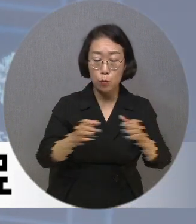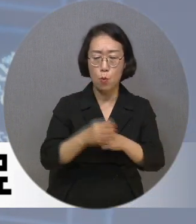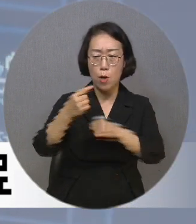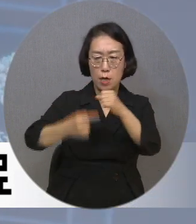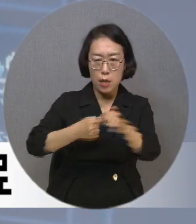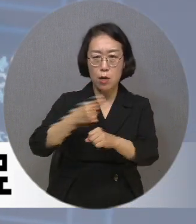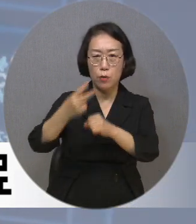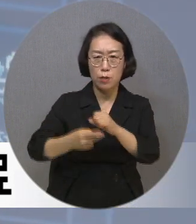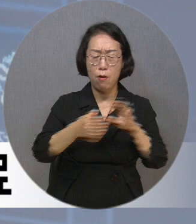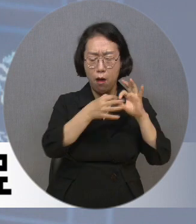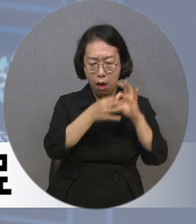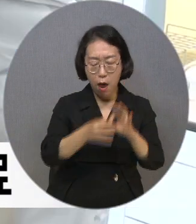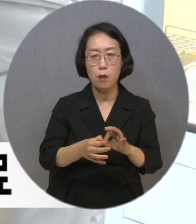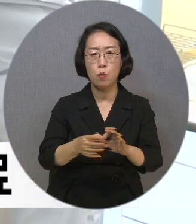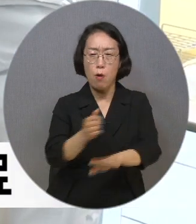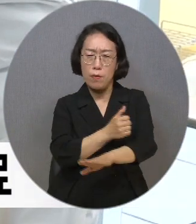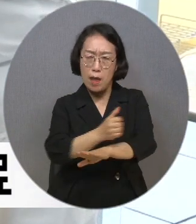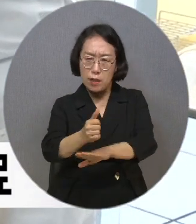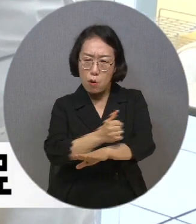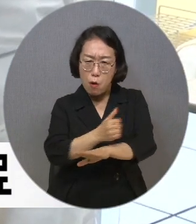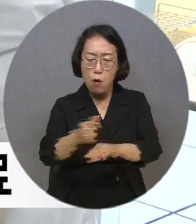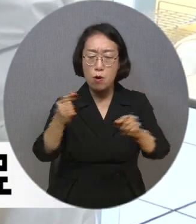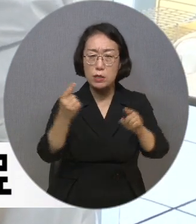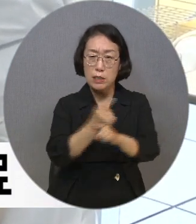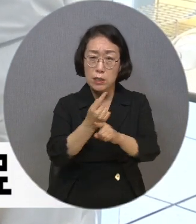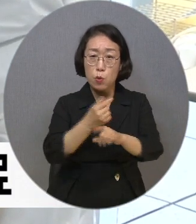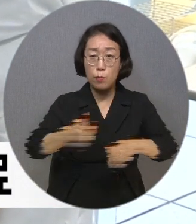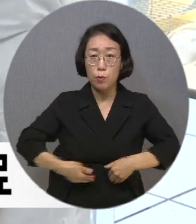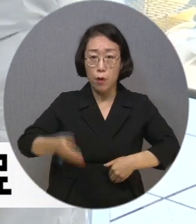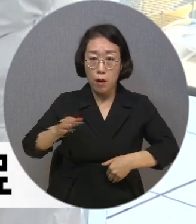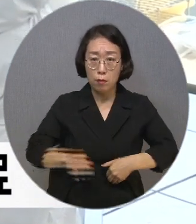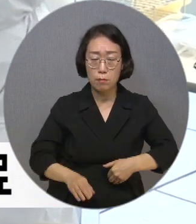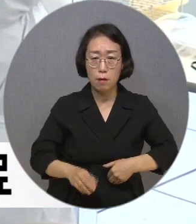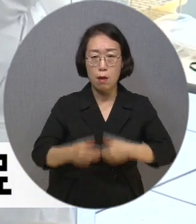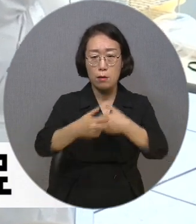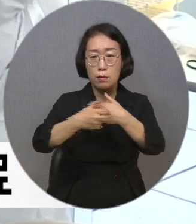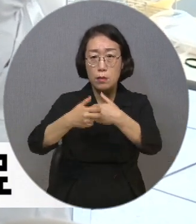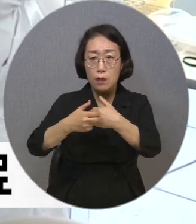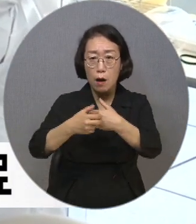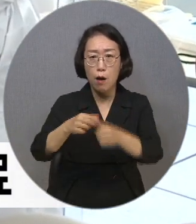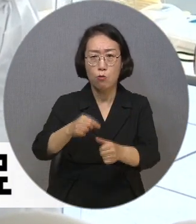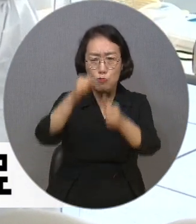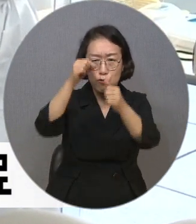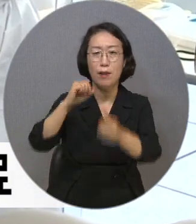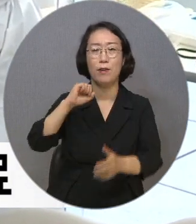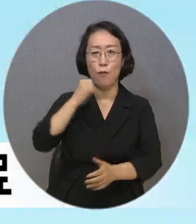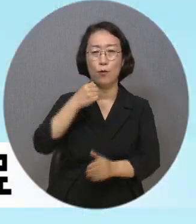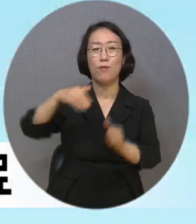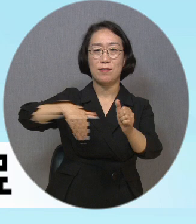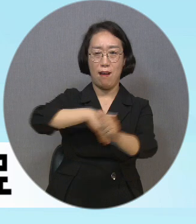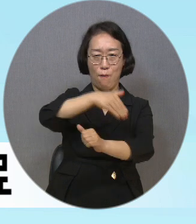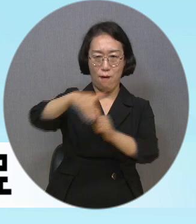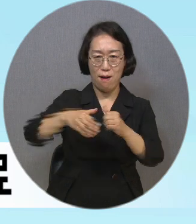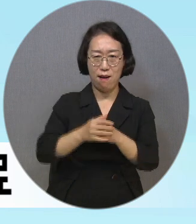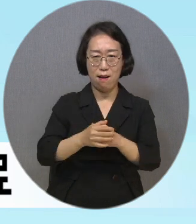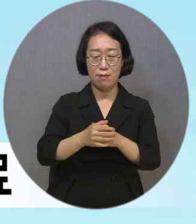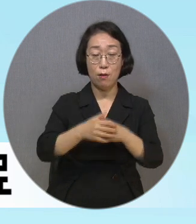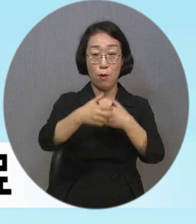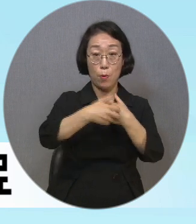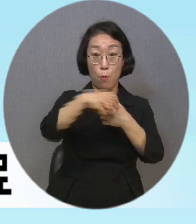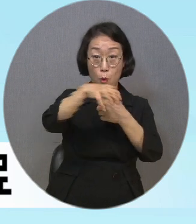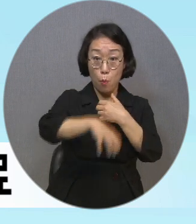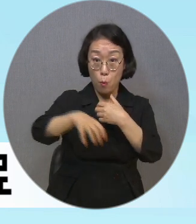1, 2년간 집중치료가 필요하지만 인력난이 심각한 상황입니다. 이에 거점병원은